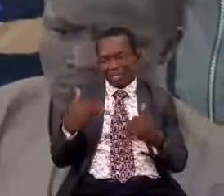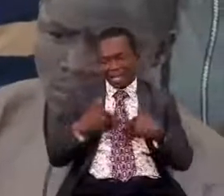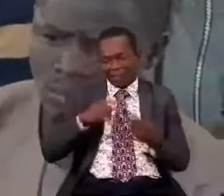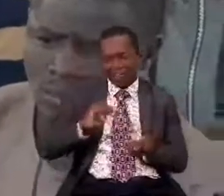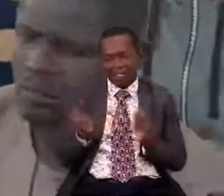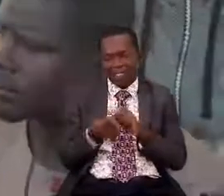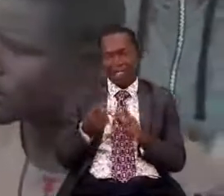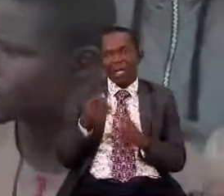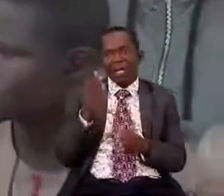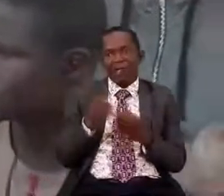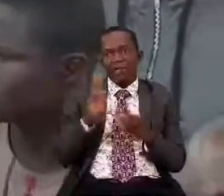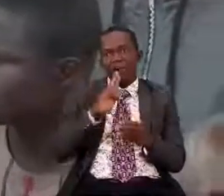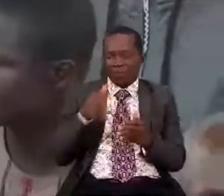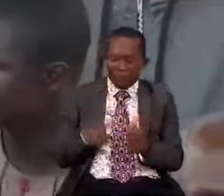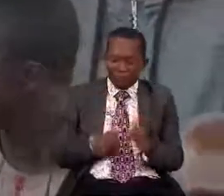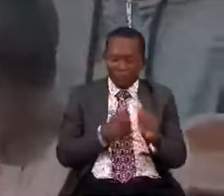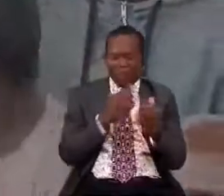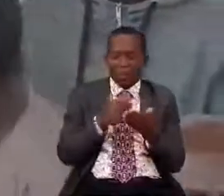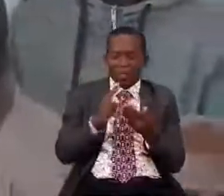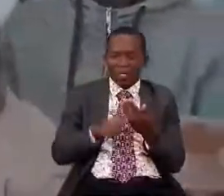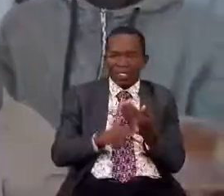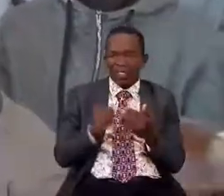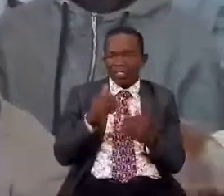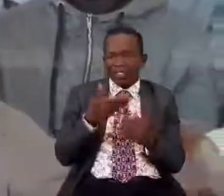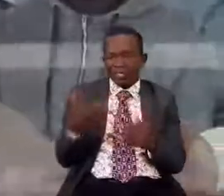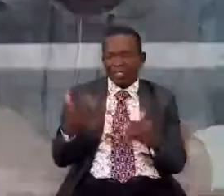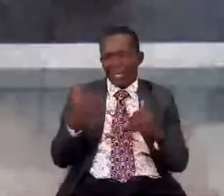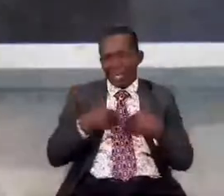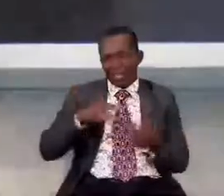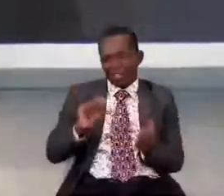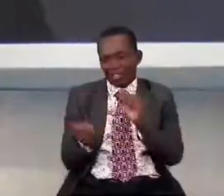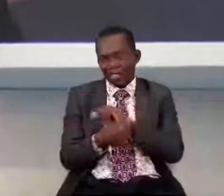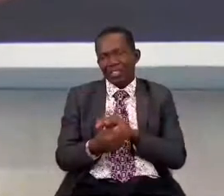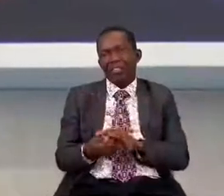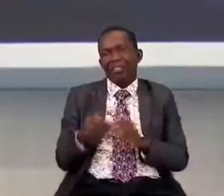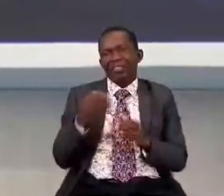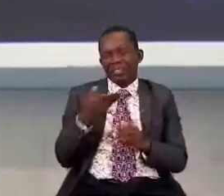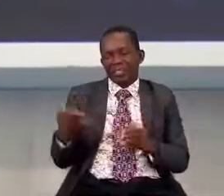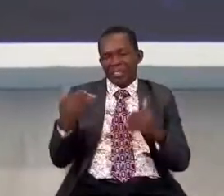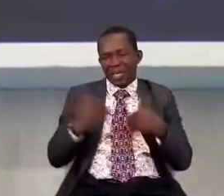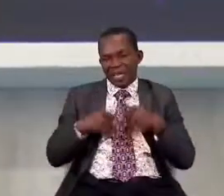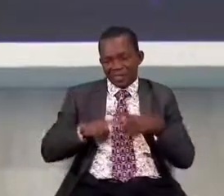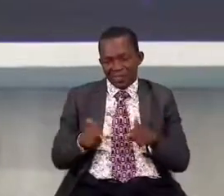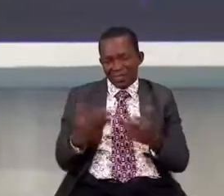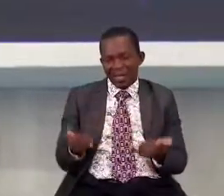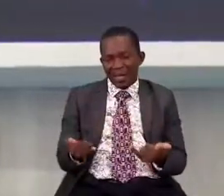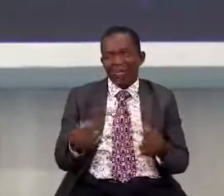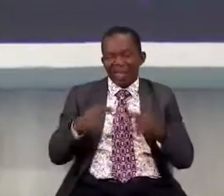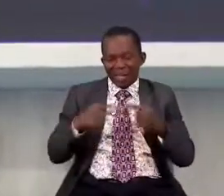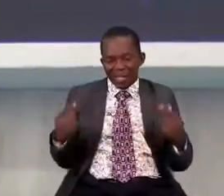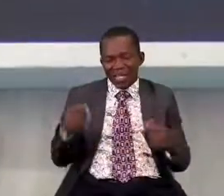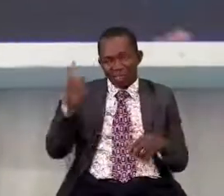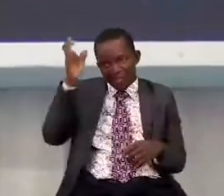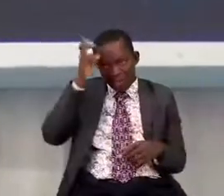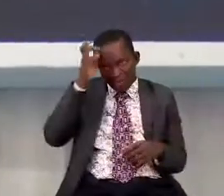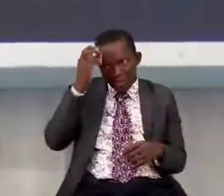sont différentes maintenant. L'ennemi, Satan, sachant que le retour du Seigneur est très très proche,